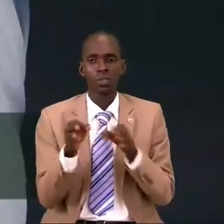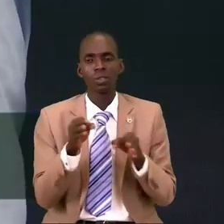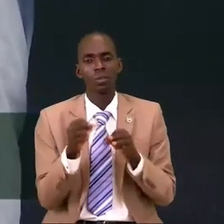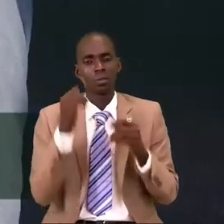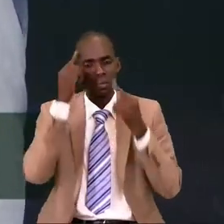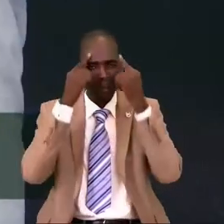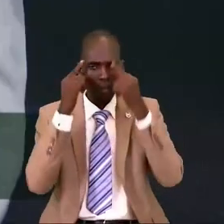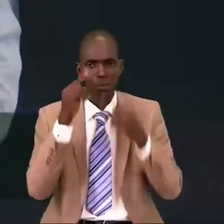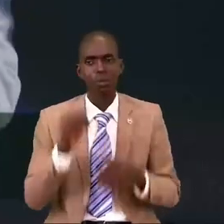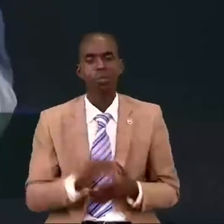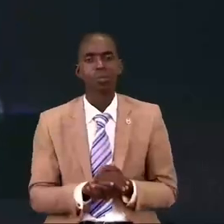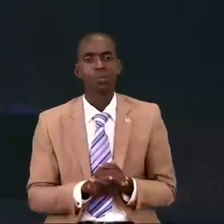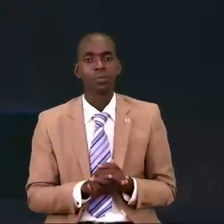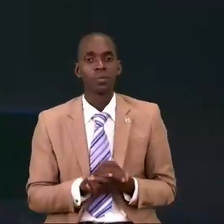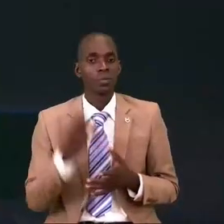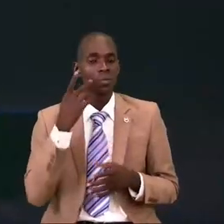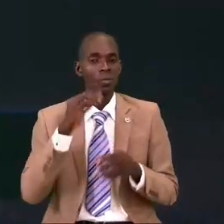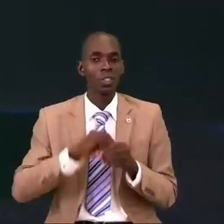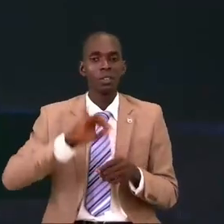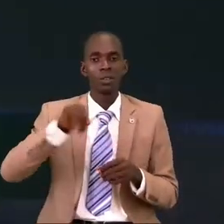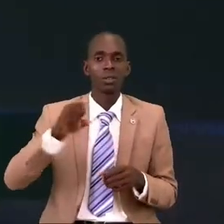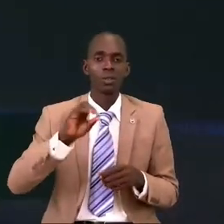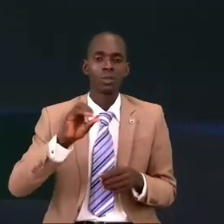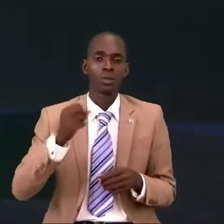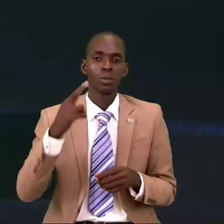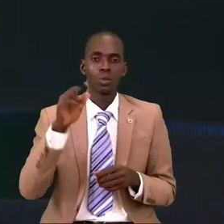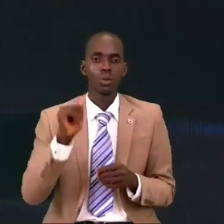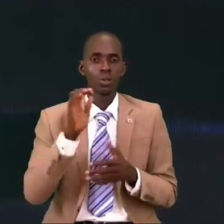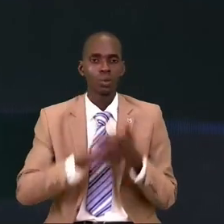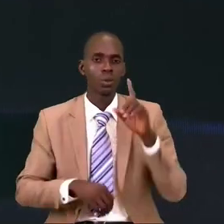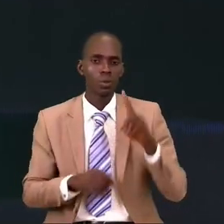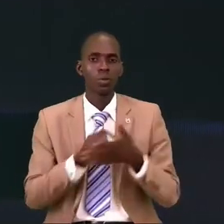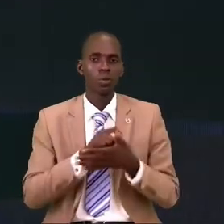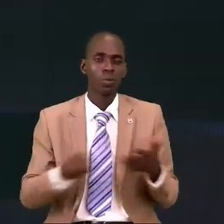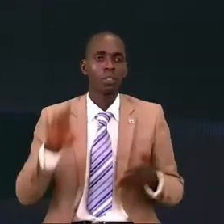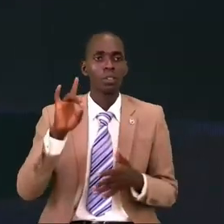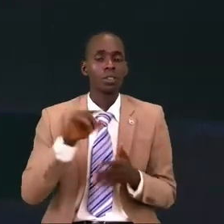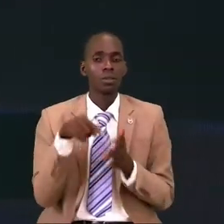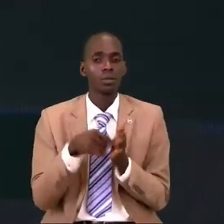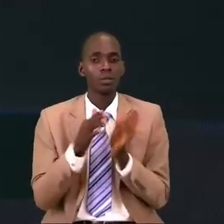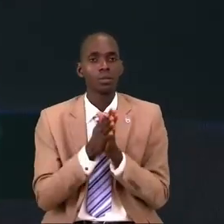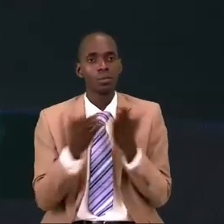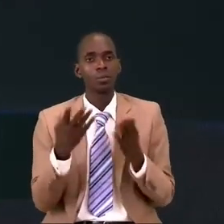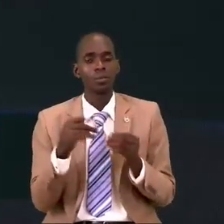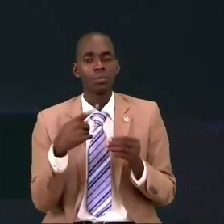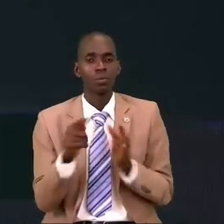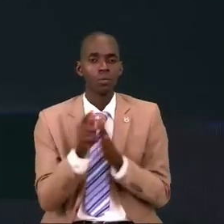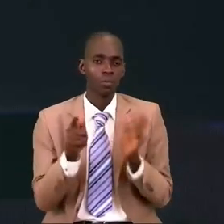verset 8, que ce livre de la loi, que ce livre du Seigneur ne s'éloigne point de ta bouche.